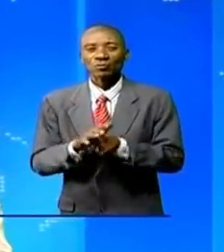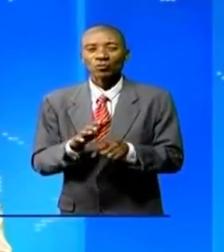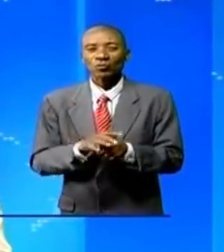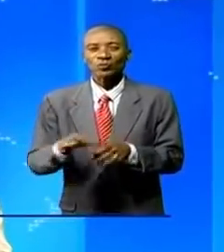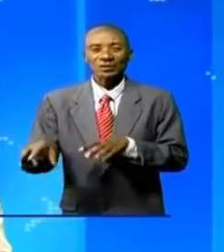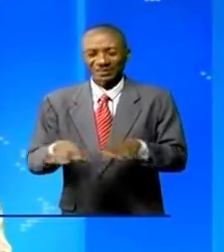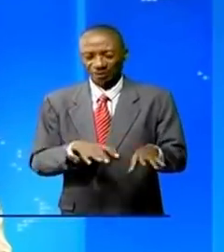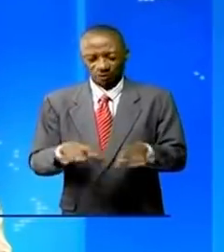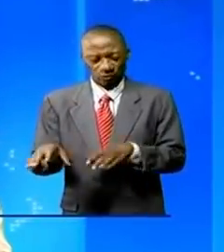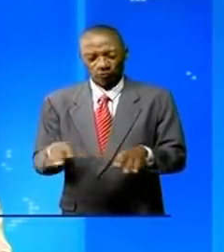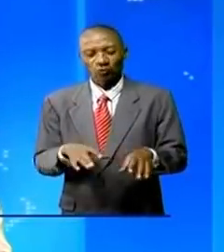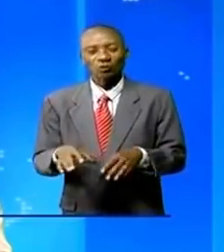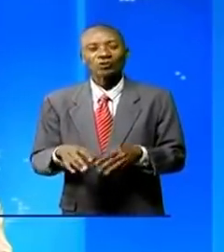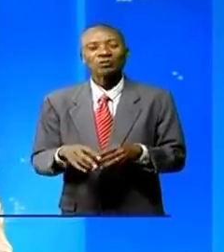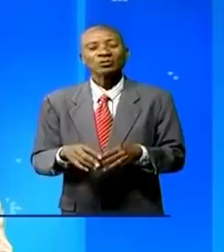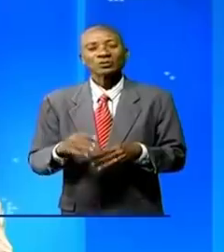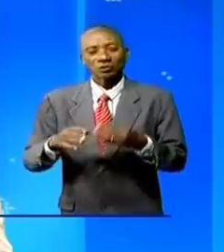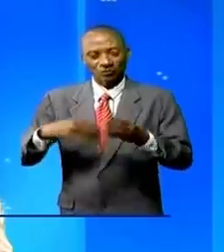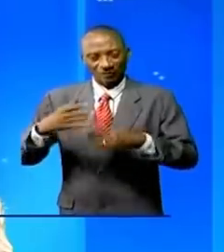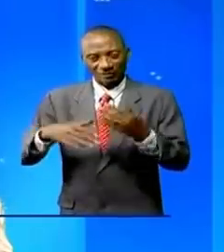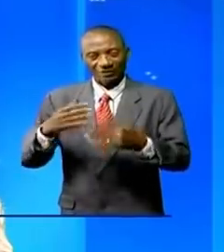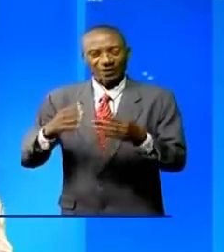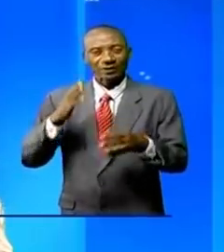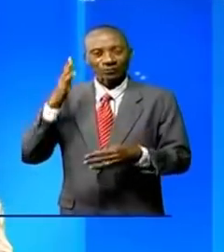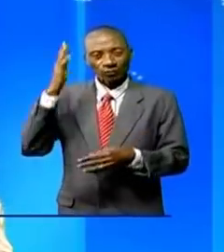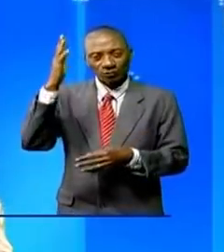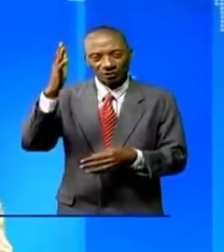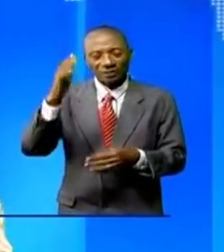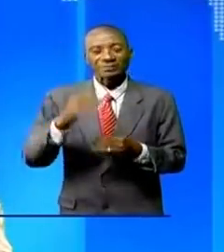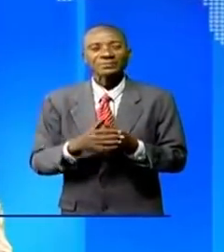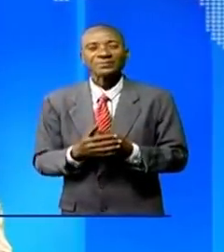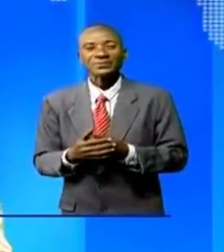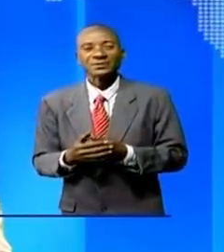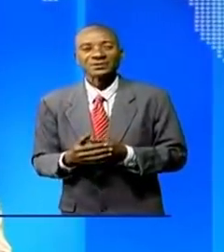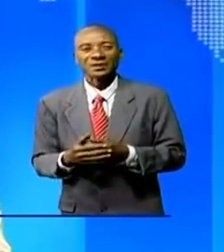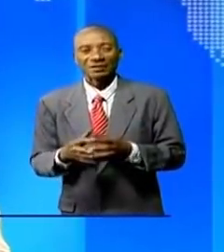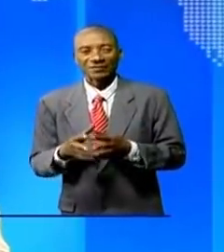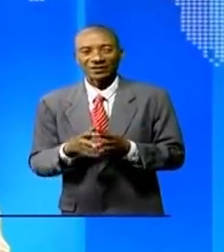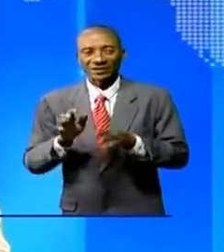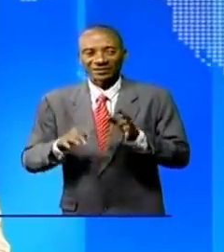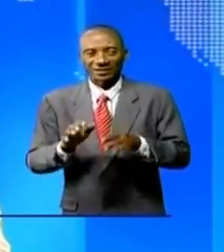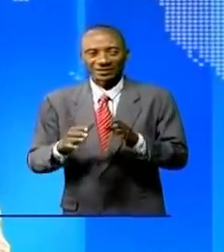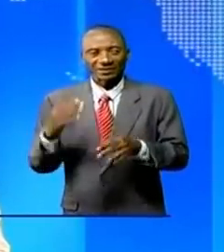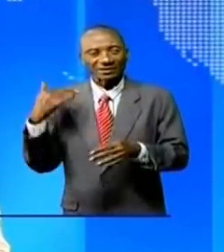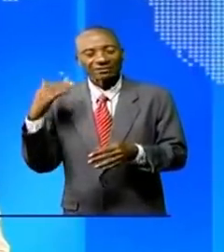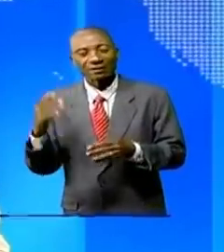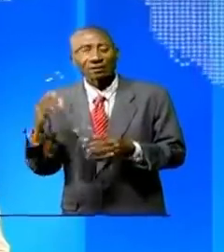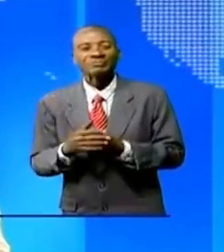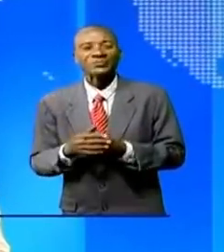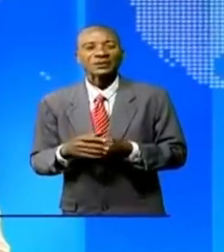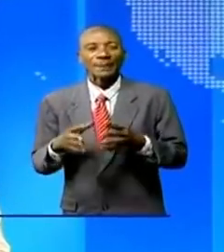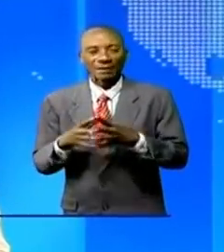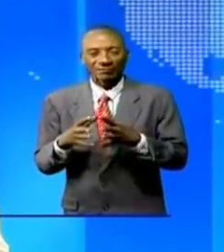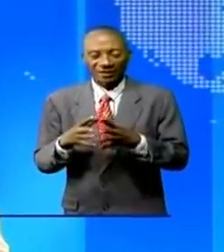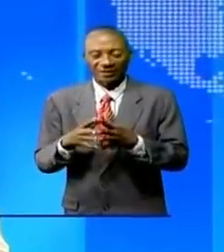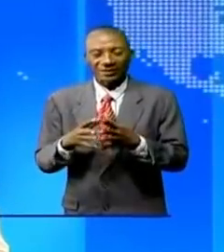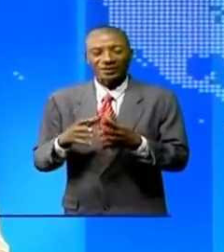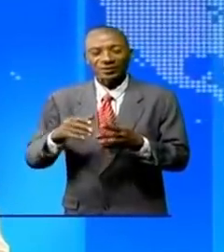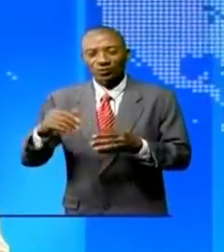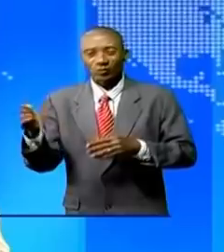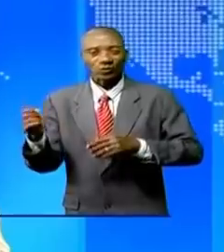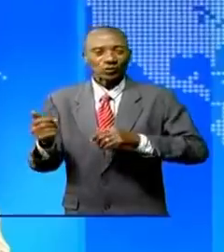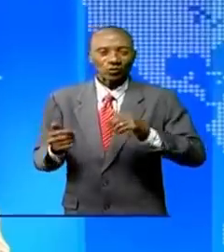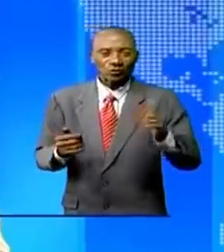les populations civiles en Ituri, arrêtés par les forces de défense et de sécurité, avec 4 armes AK-47 et